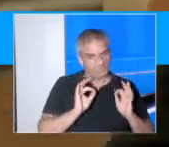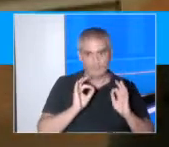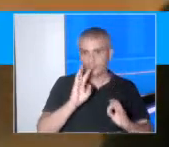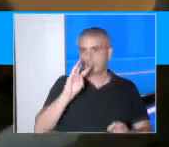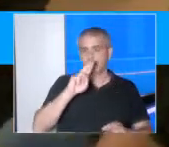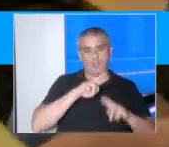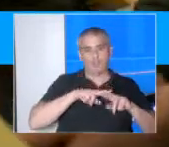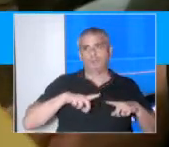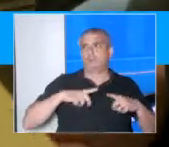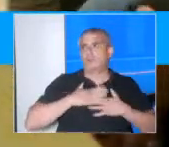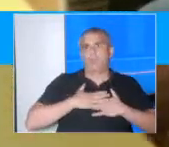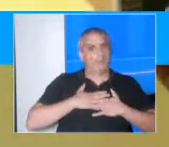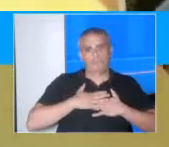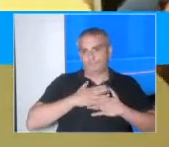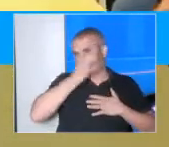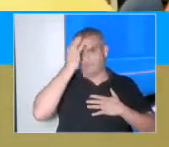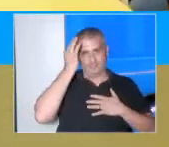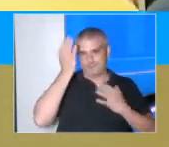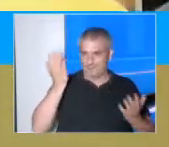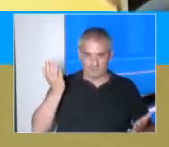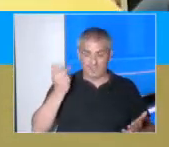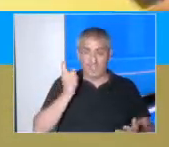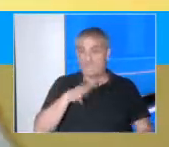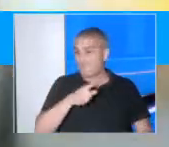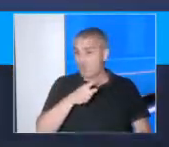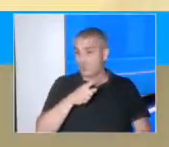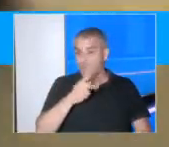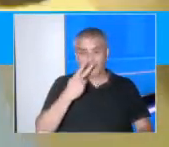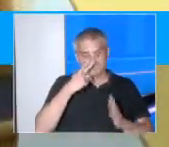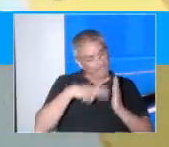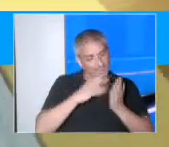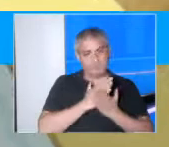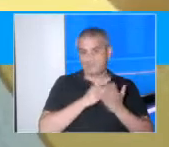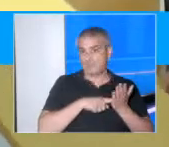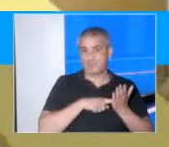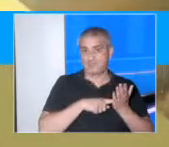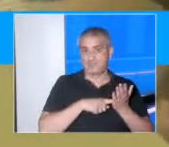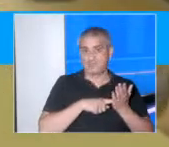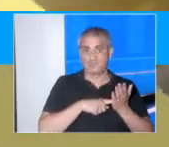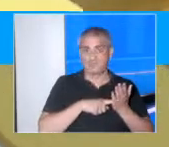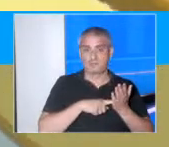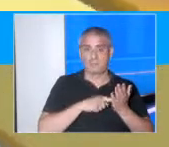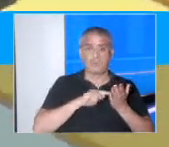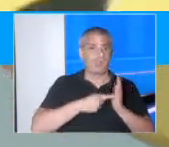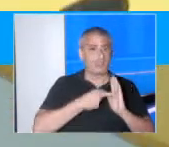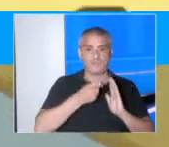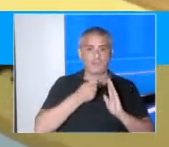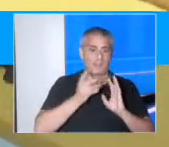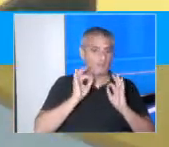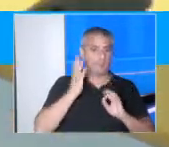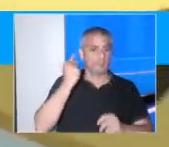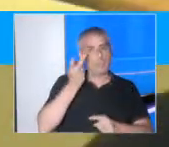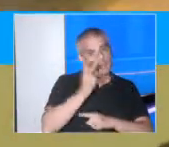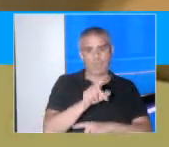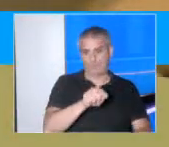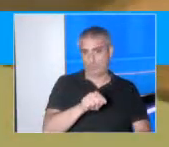ששירה נותרה בחיים, למרות שמקריאה בפסק הדין נראה שהכוונה לגמרי הייתה